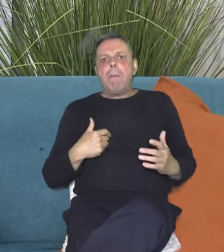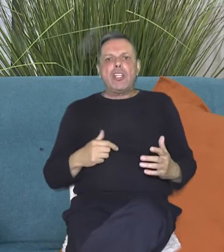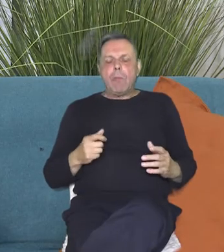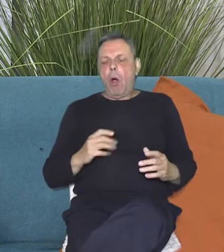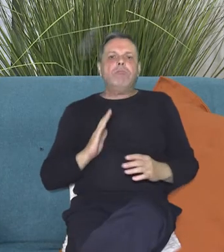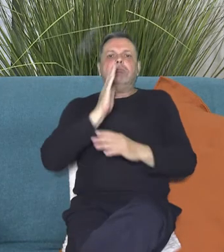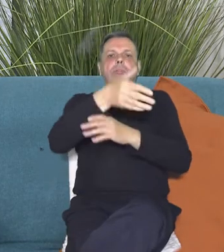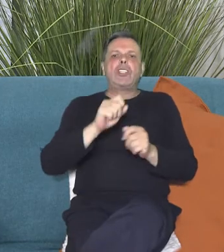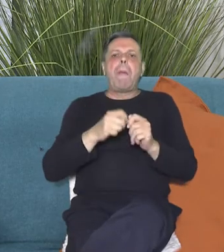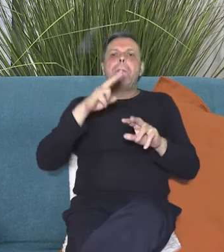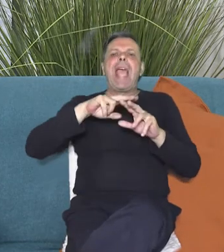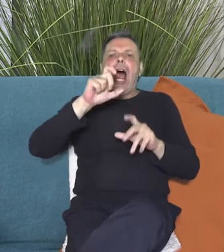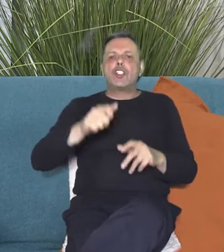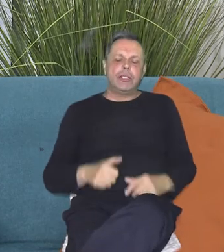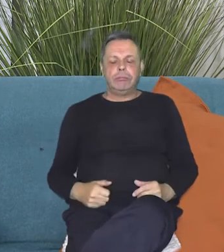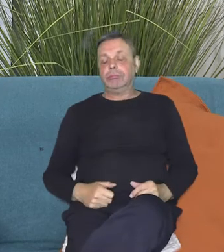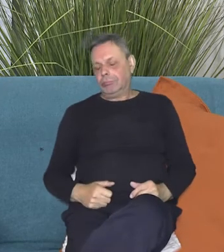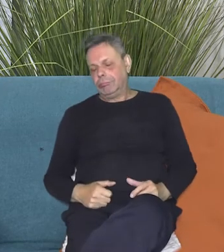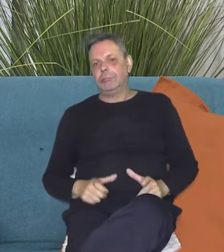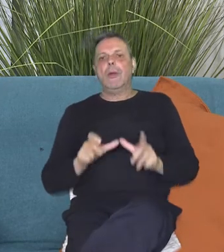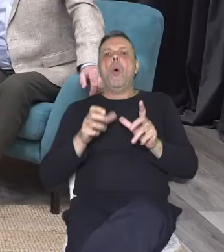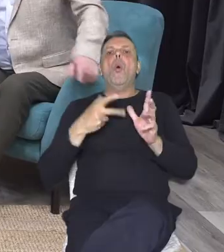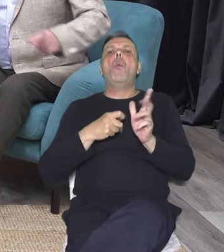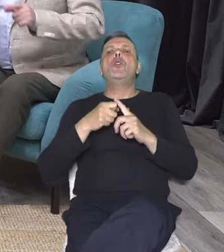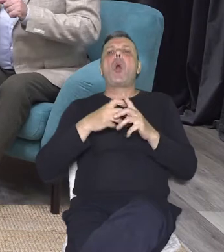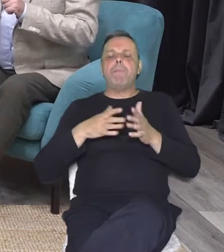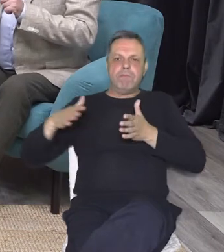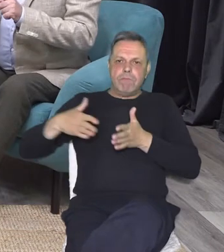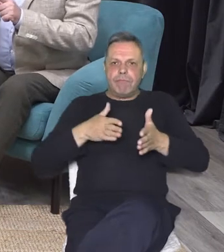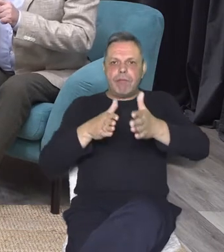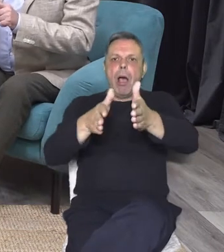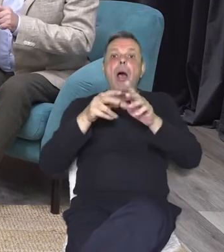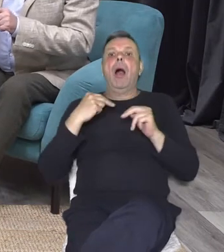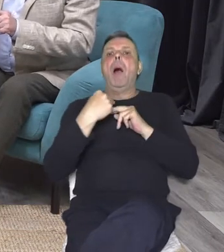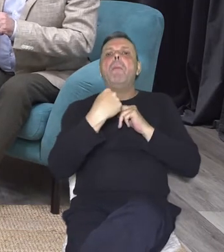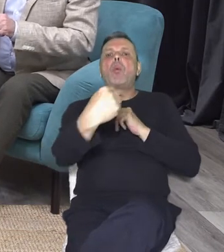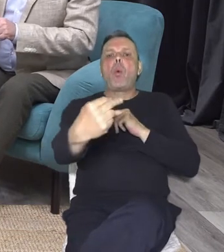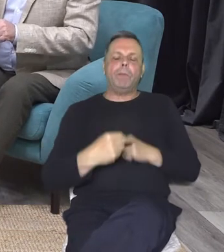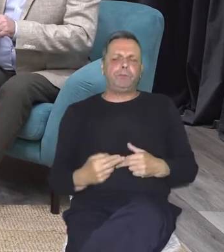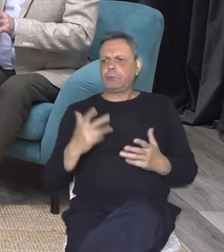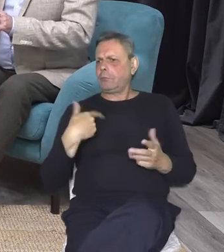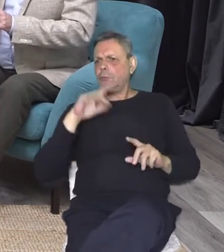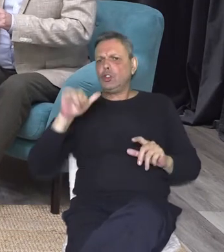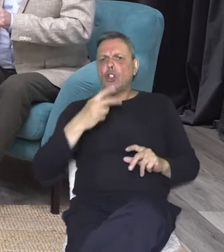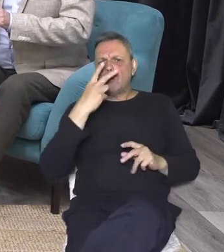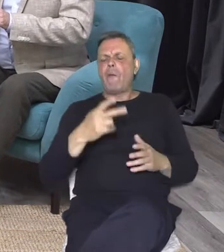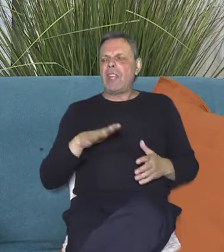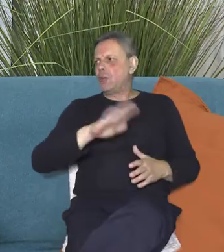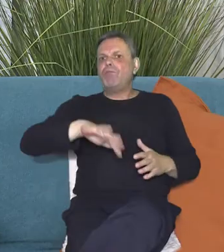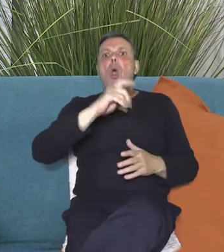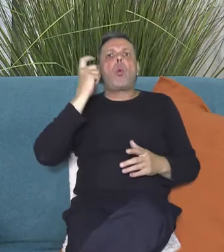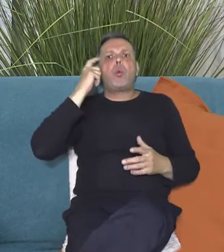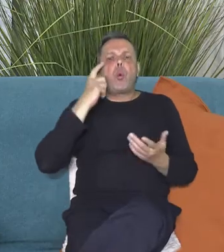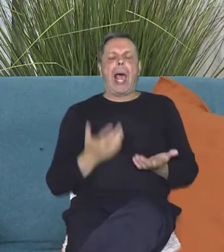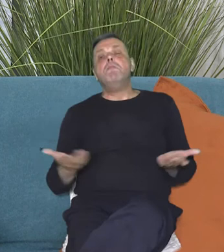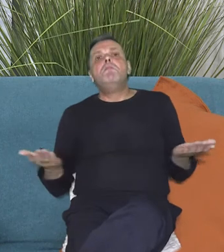nas u Bihaću, odnosno u Unsko-sanskom kantonu. Što još možemo vidjeti s područja kulture?